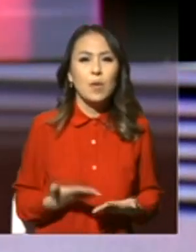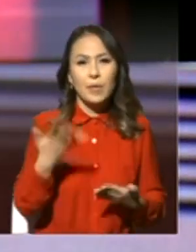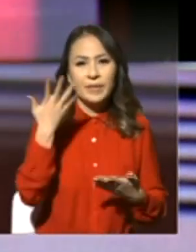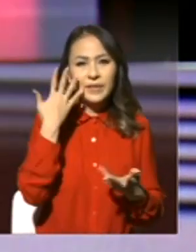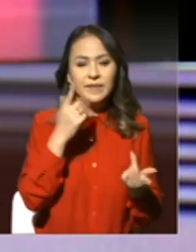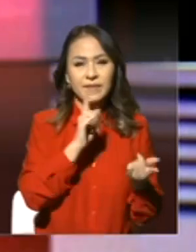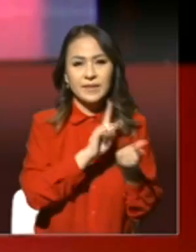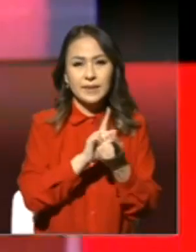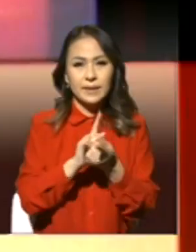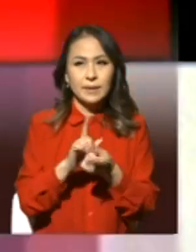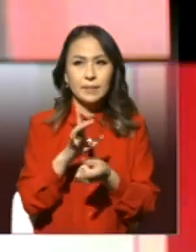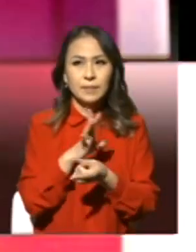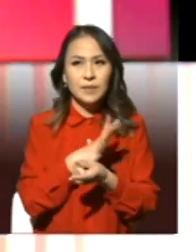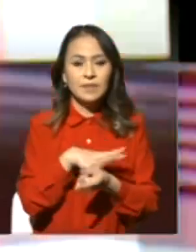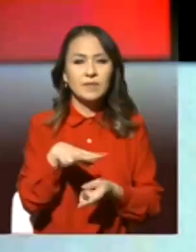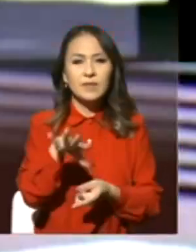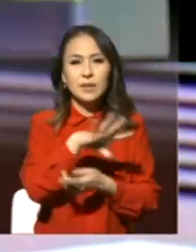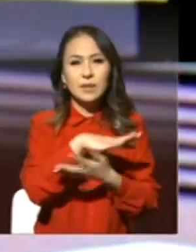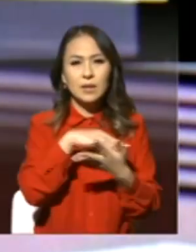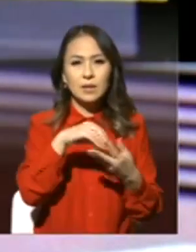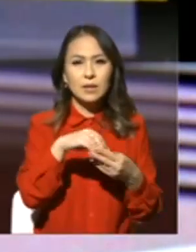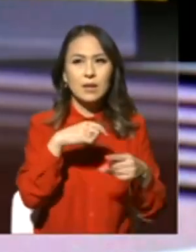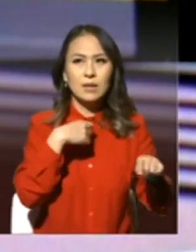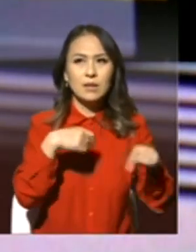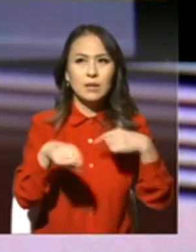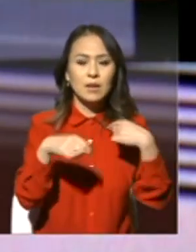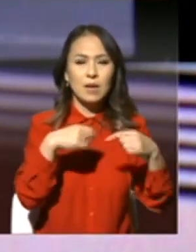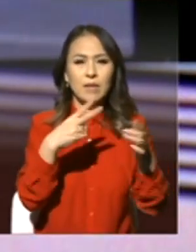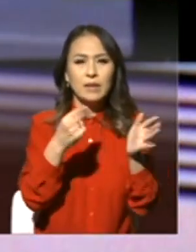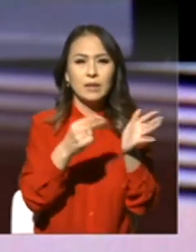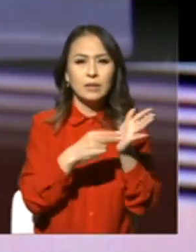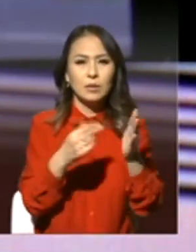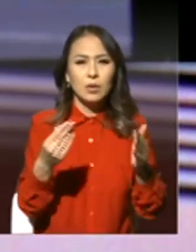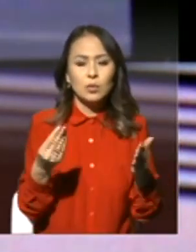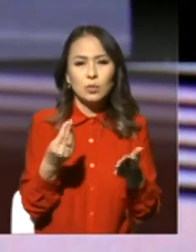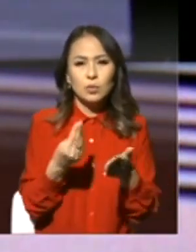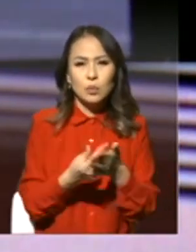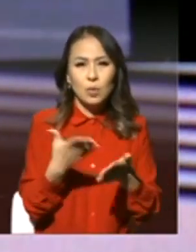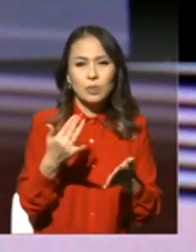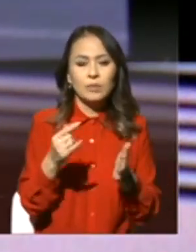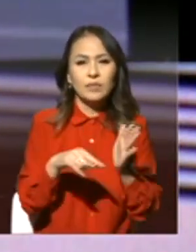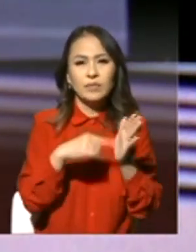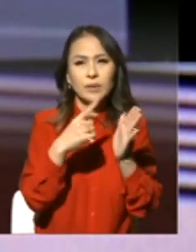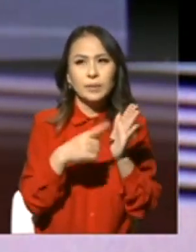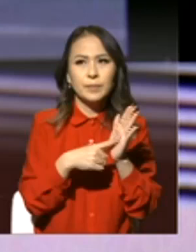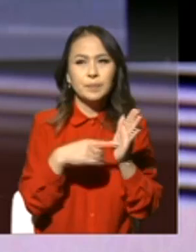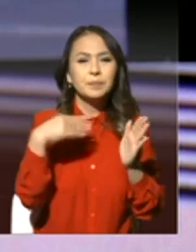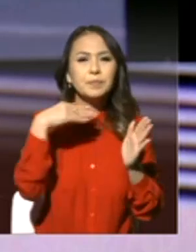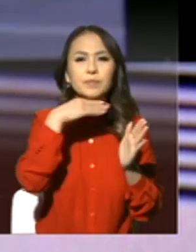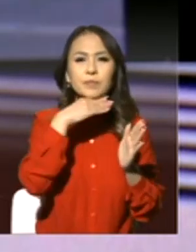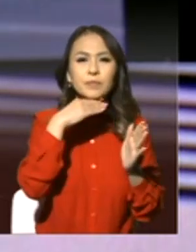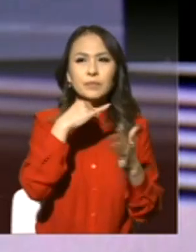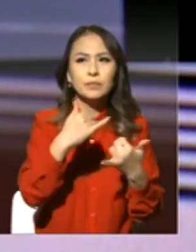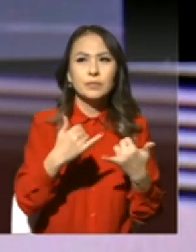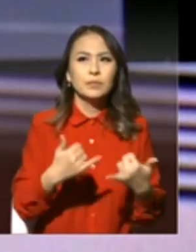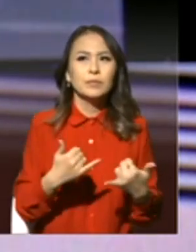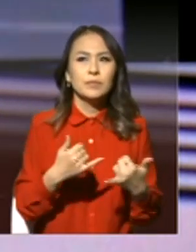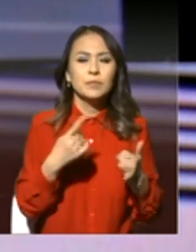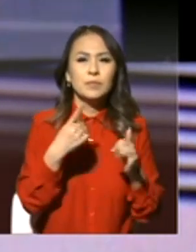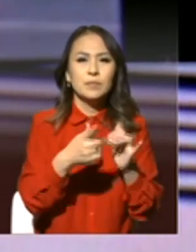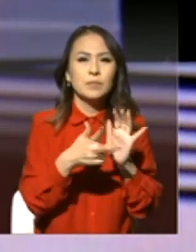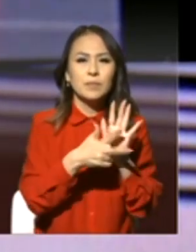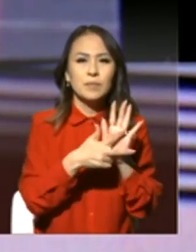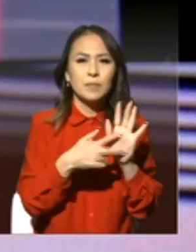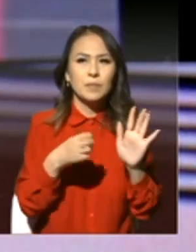осы товарлардың қымбатшылығын мәселе көтереді. Соны көтеріп атқан мәселе етті міне біз 1800